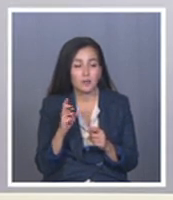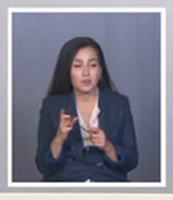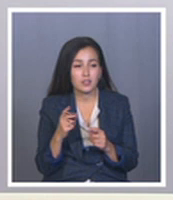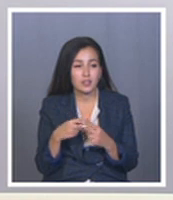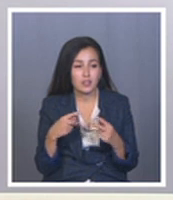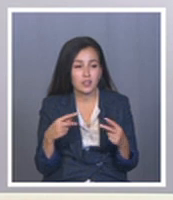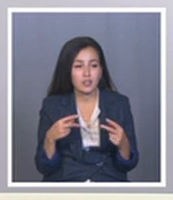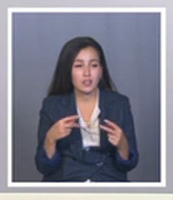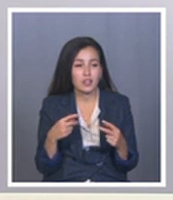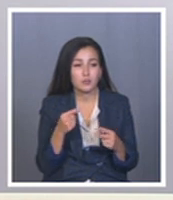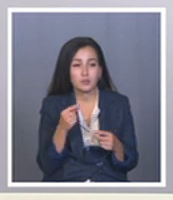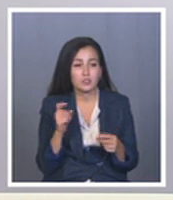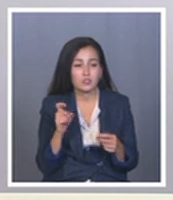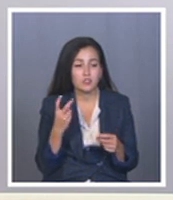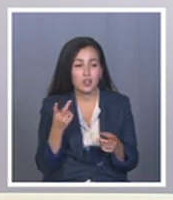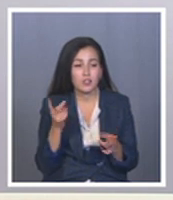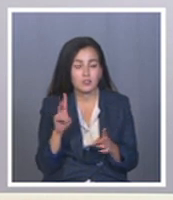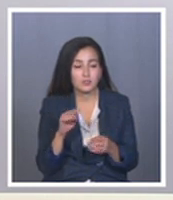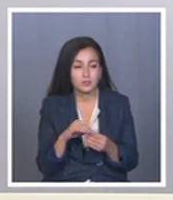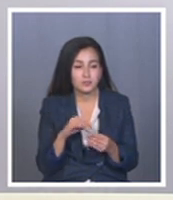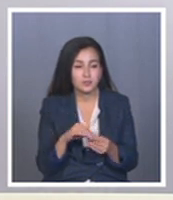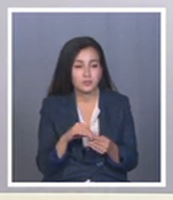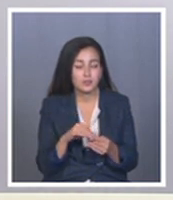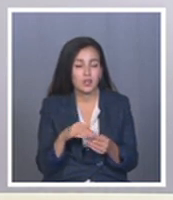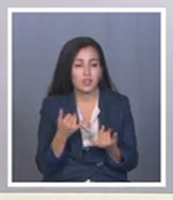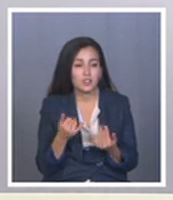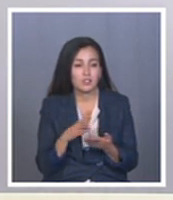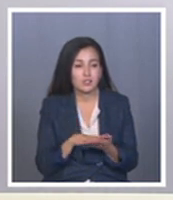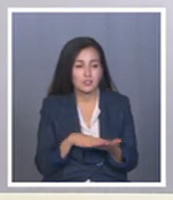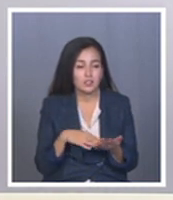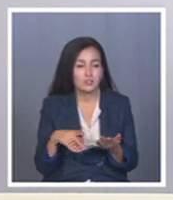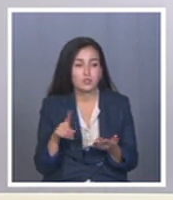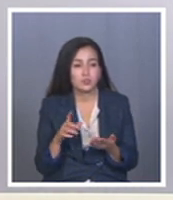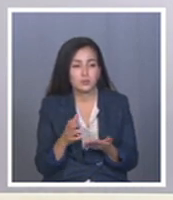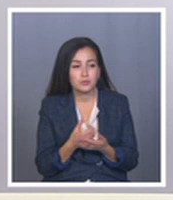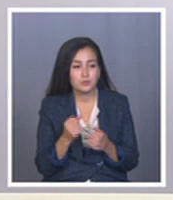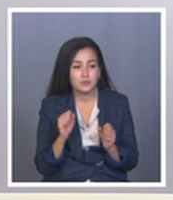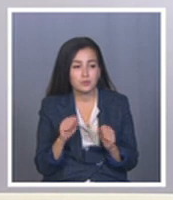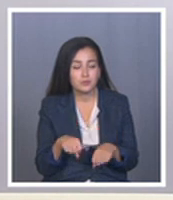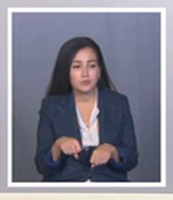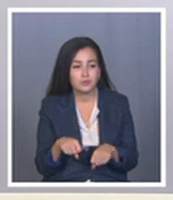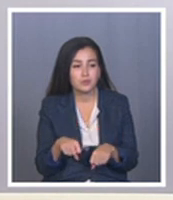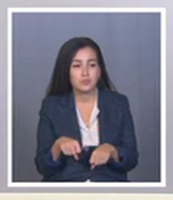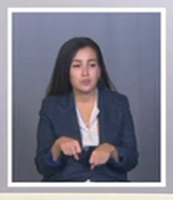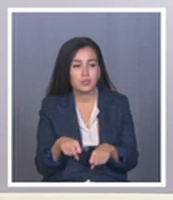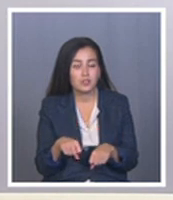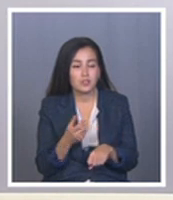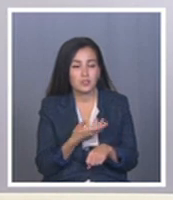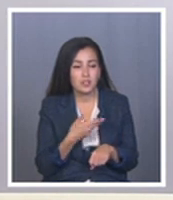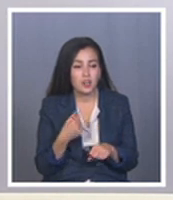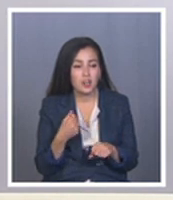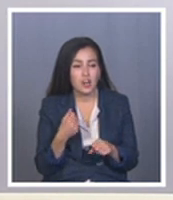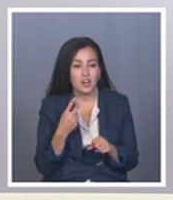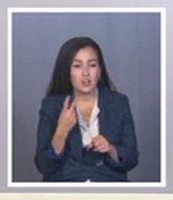x квадрат сол күйінше тұр. Ал енді бұл жерден не көруіміз керек? Бұл жерден біз квадраттардың